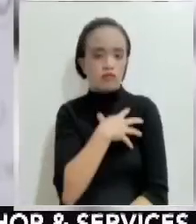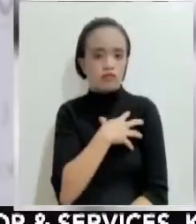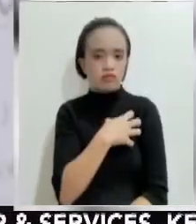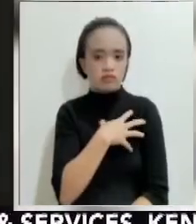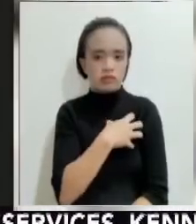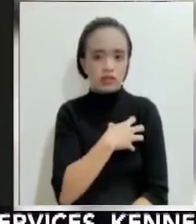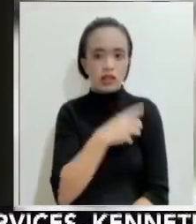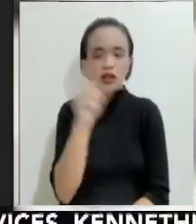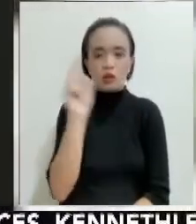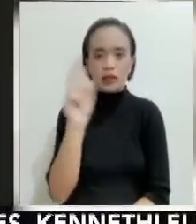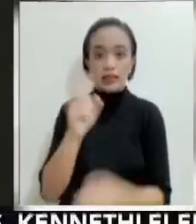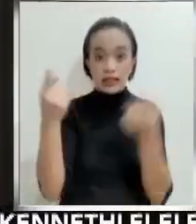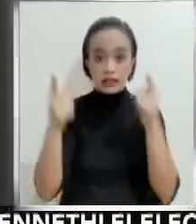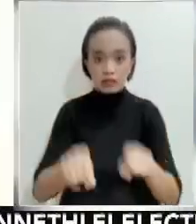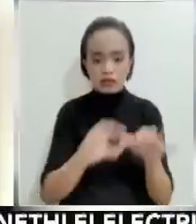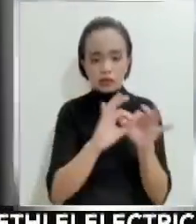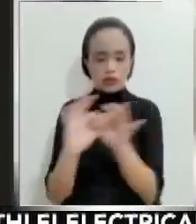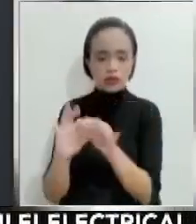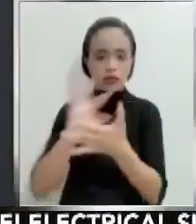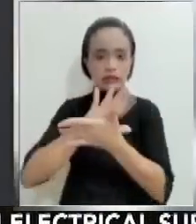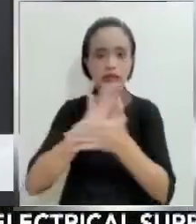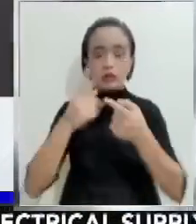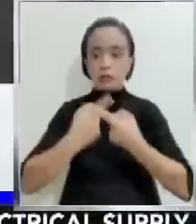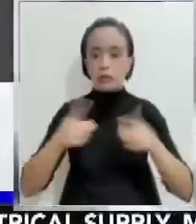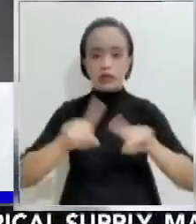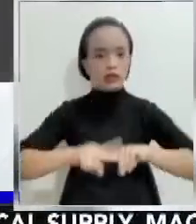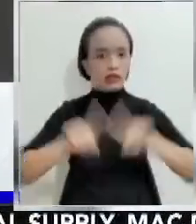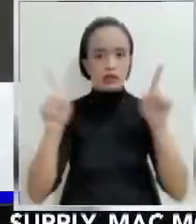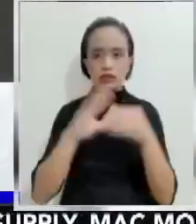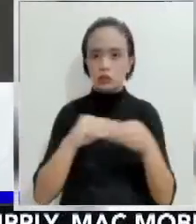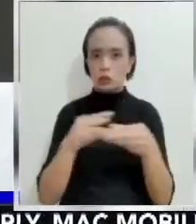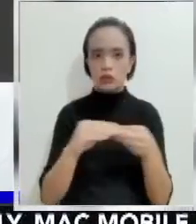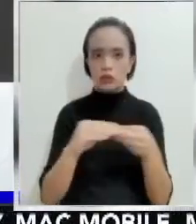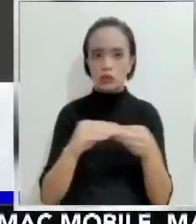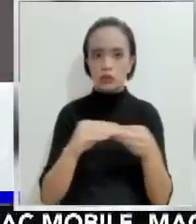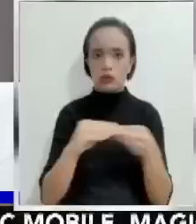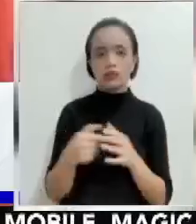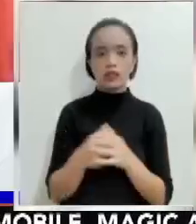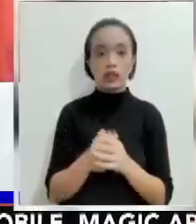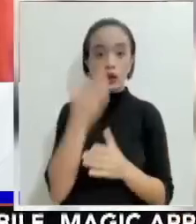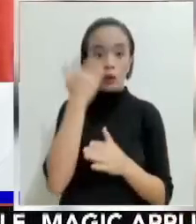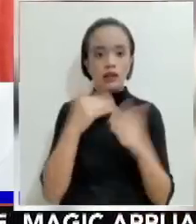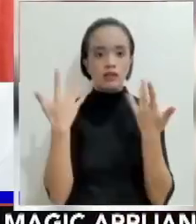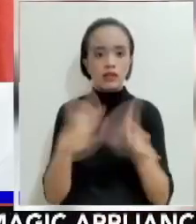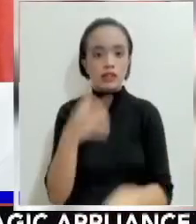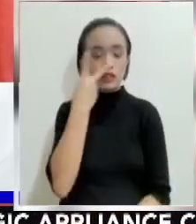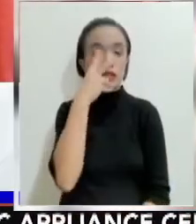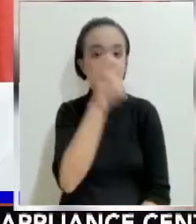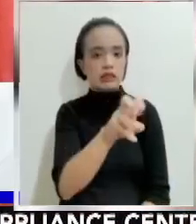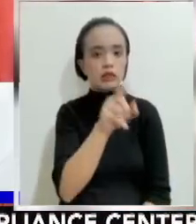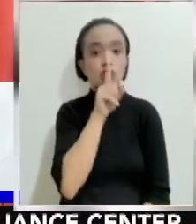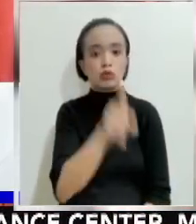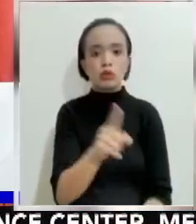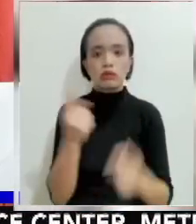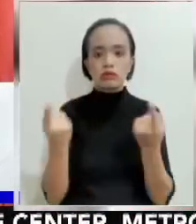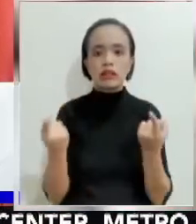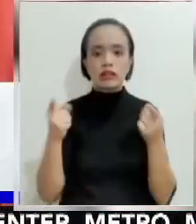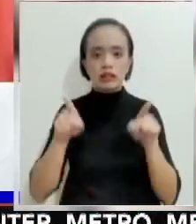COVID-19. Pero iba ang kwento ni Tiaga. Aniya, nakita niya ang totoong nangyari. Luna